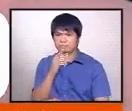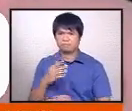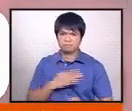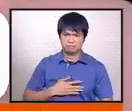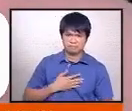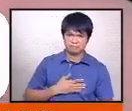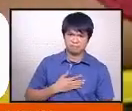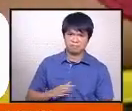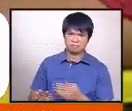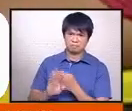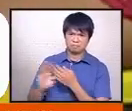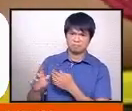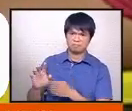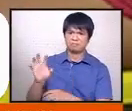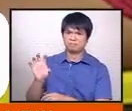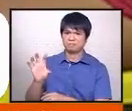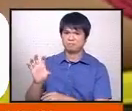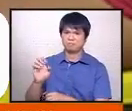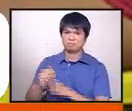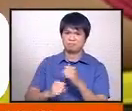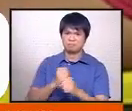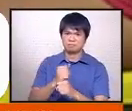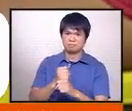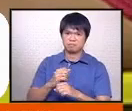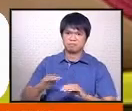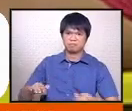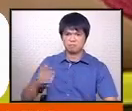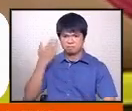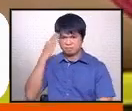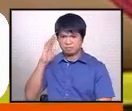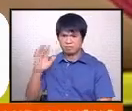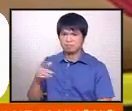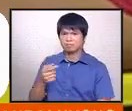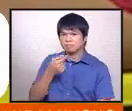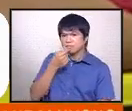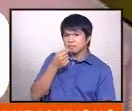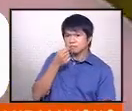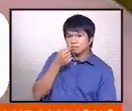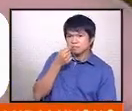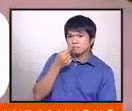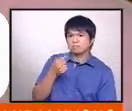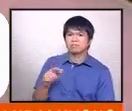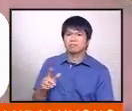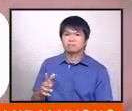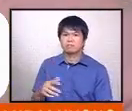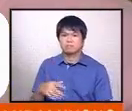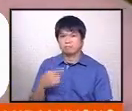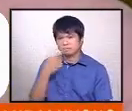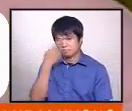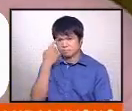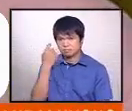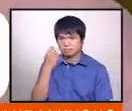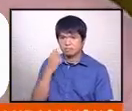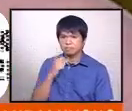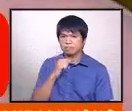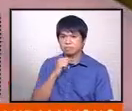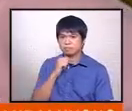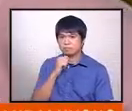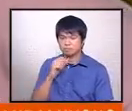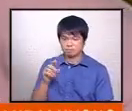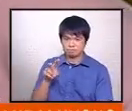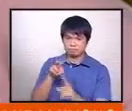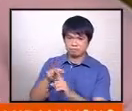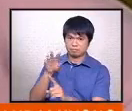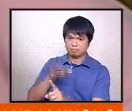anyos niyang anak. Hindi naman kasi raw niya alam na nagsusolvent pala ang anak. Hindi ko na po siya papaalisin, babantayan ko